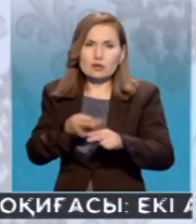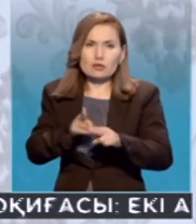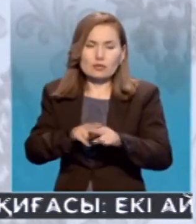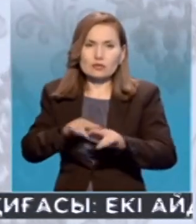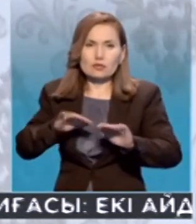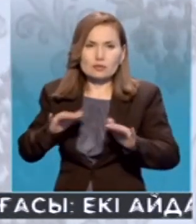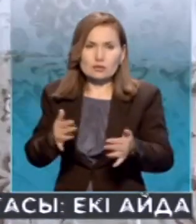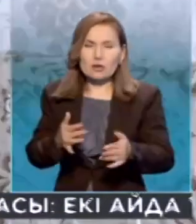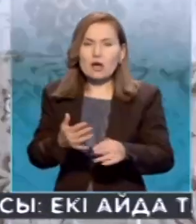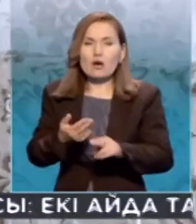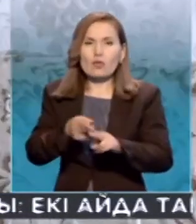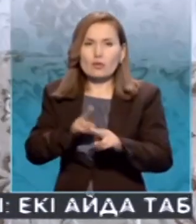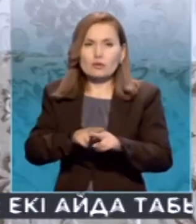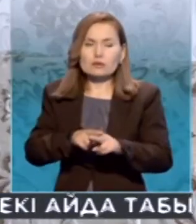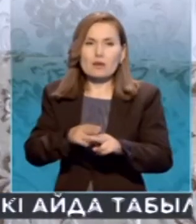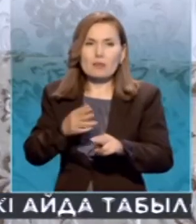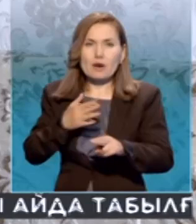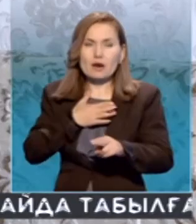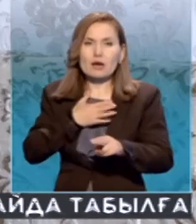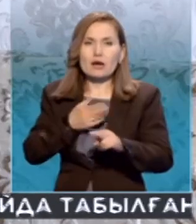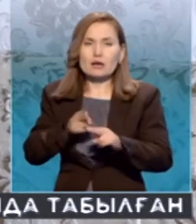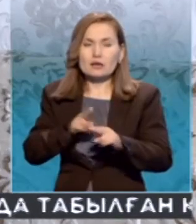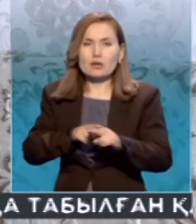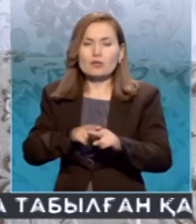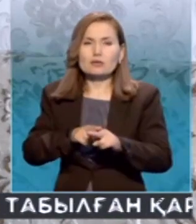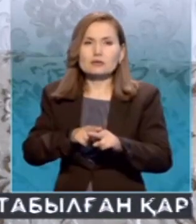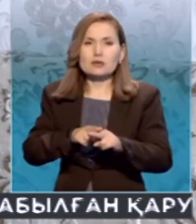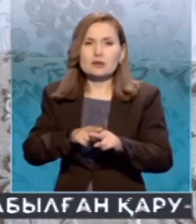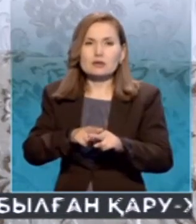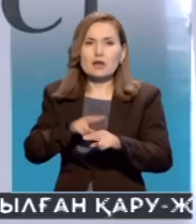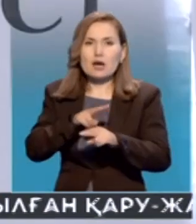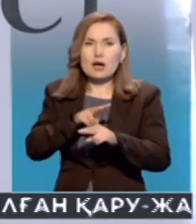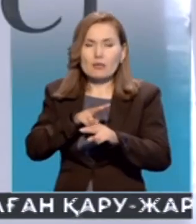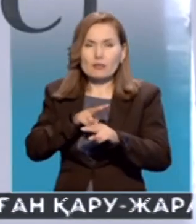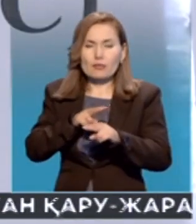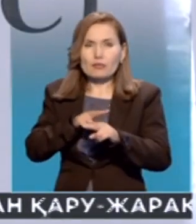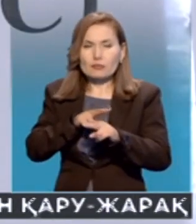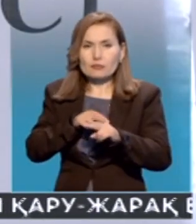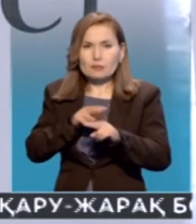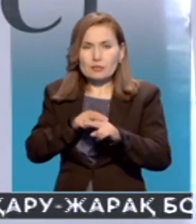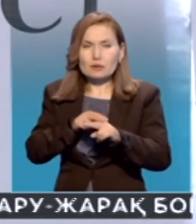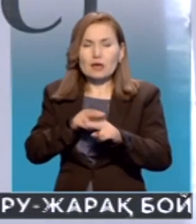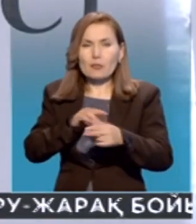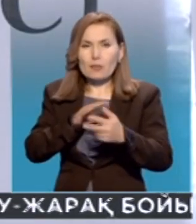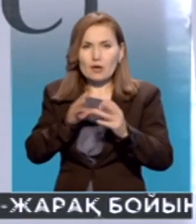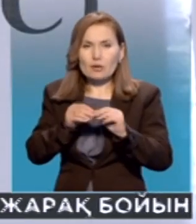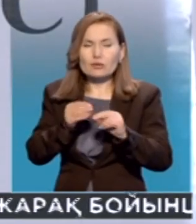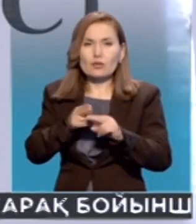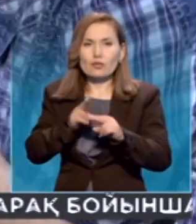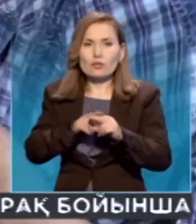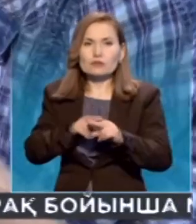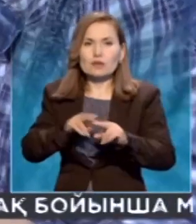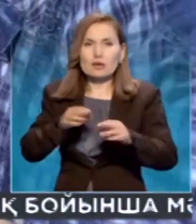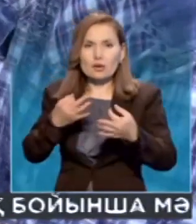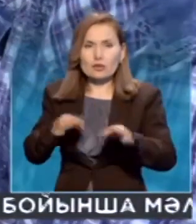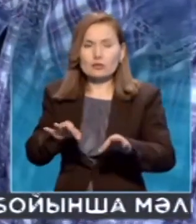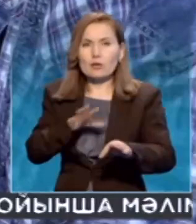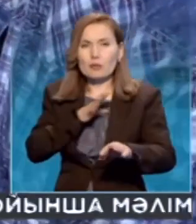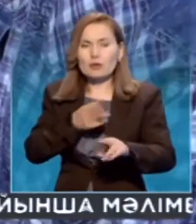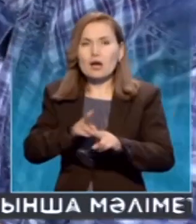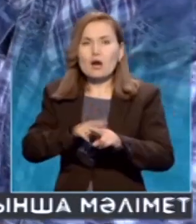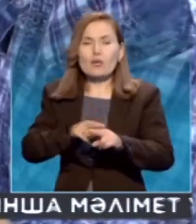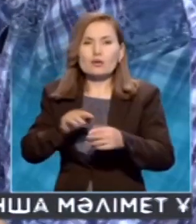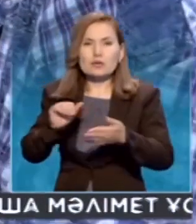соның өзінде маған туу куәлігіңіз болмаса біз бере алмаймыз деді. Алматы облысының тұрғыны құжаттарын рәсімдеу үшін тұрғылықты жері